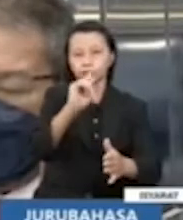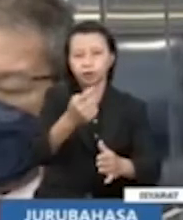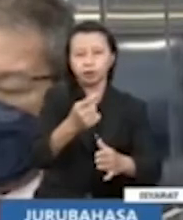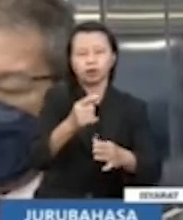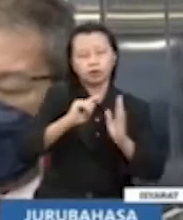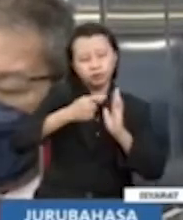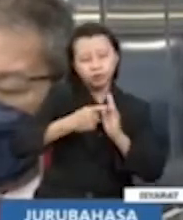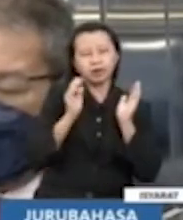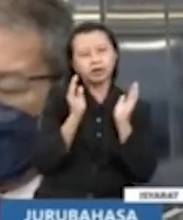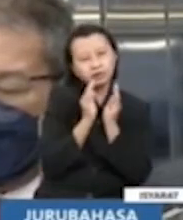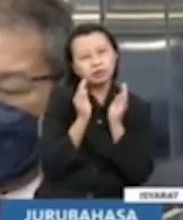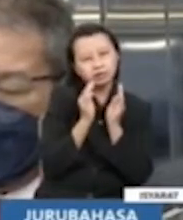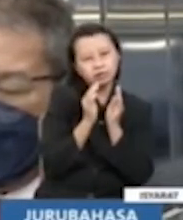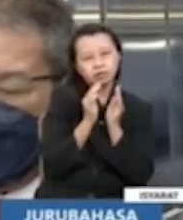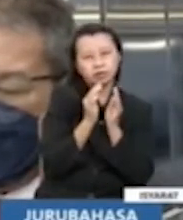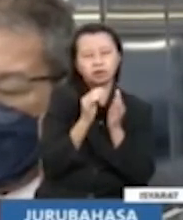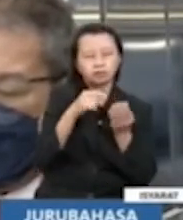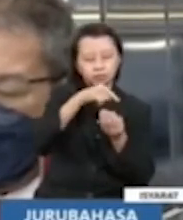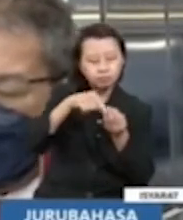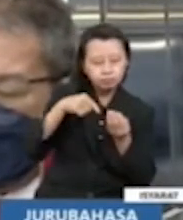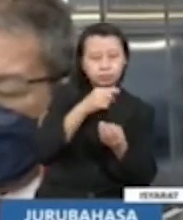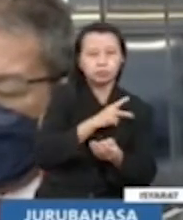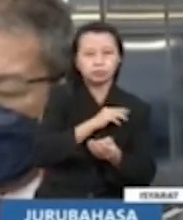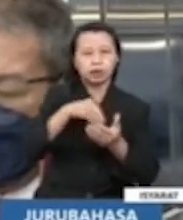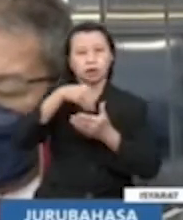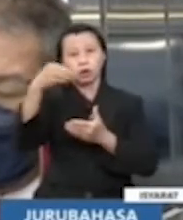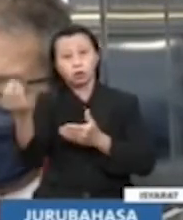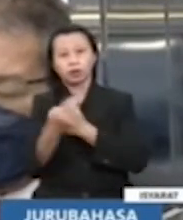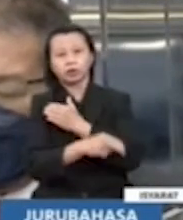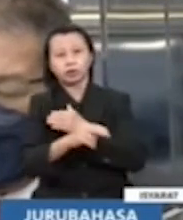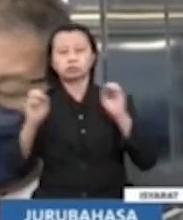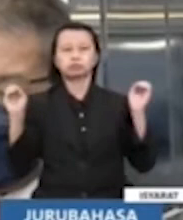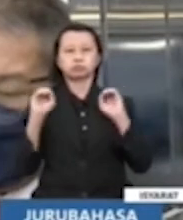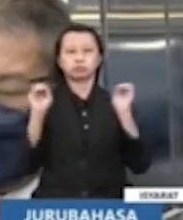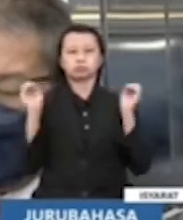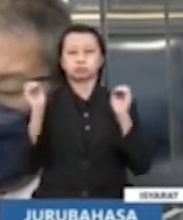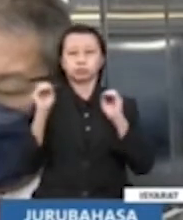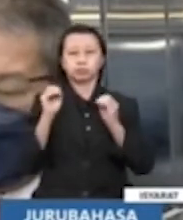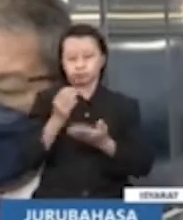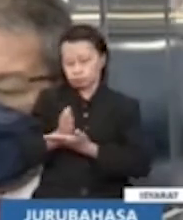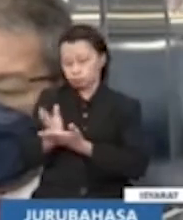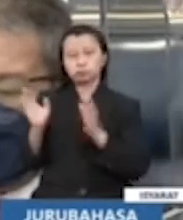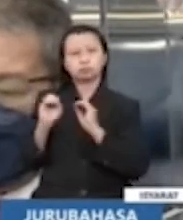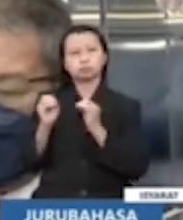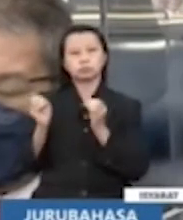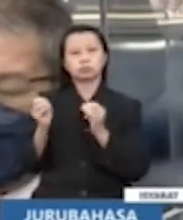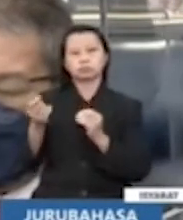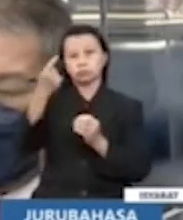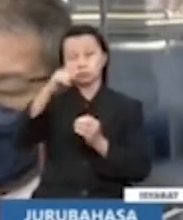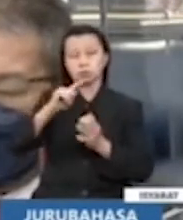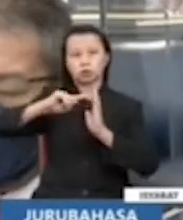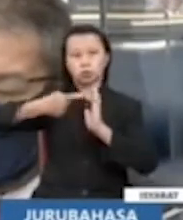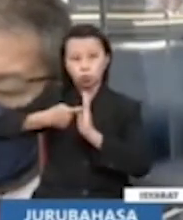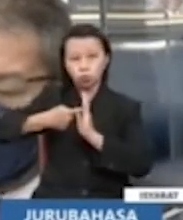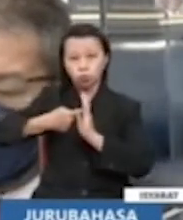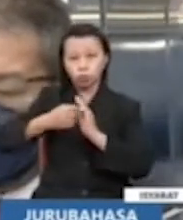secara kecil-kecilan dalam suasana Kementerian Luar Negeri tidak mempunyai bajet untuk